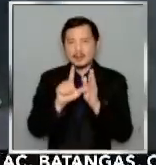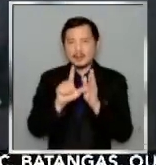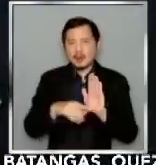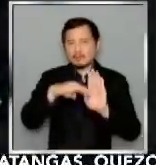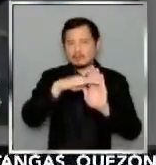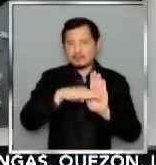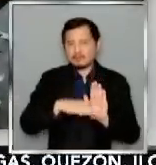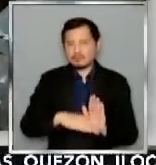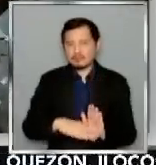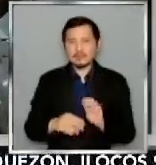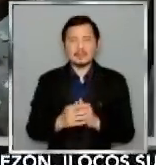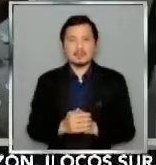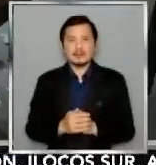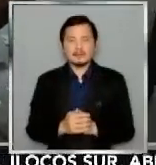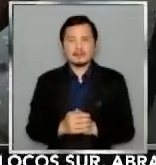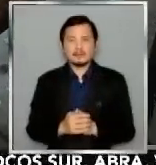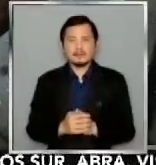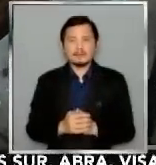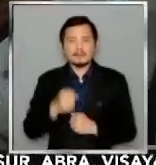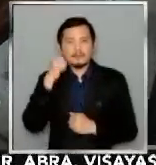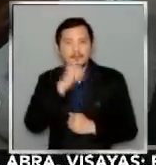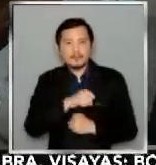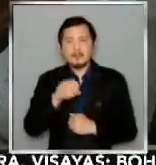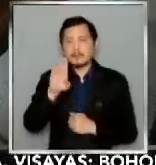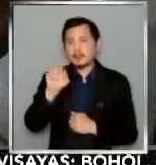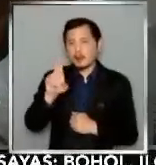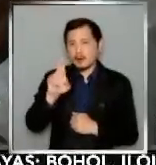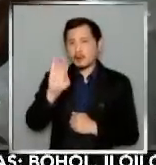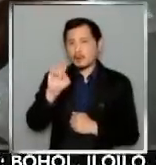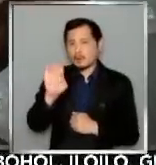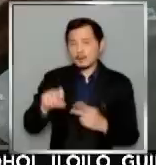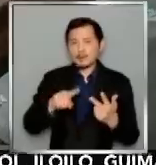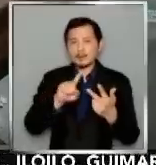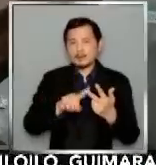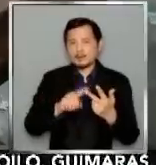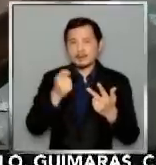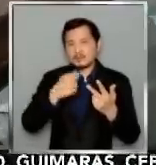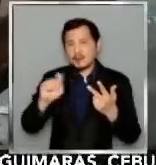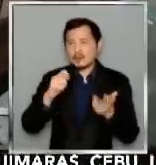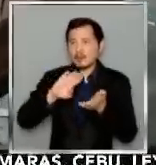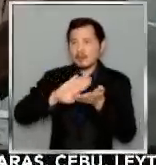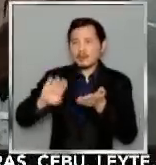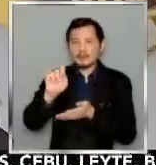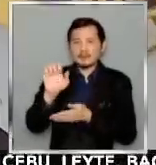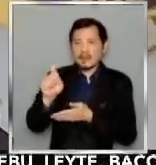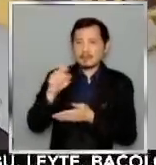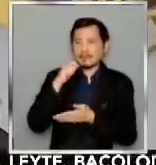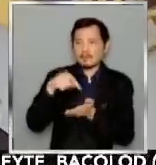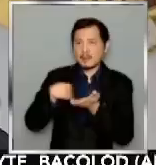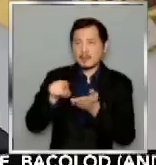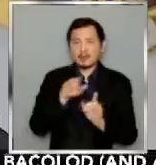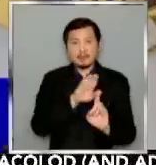doc stamps, paglabag sa National Internal Revenue Code at attempt to evade or defeat tax. Wala pa silang pahayag. I